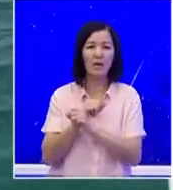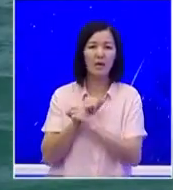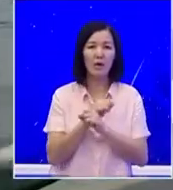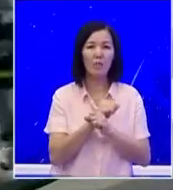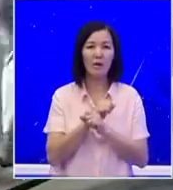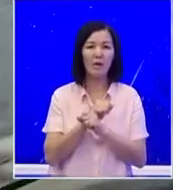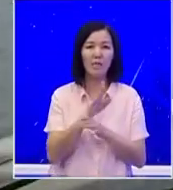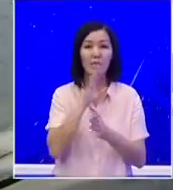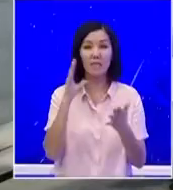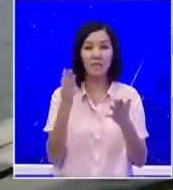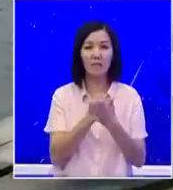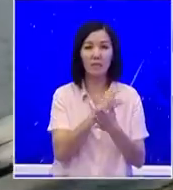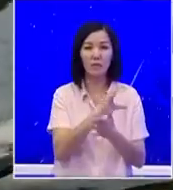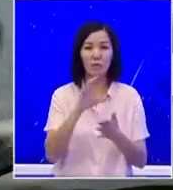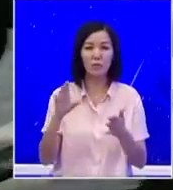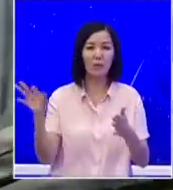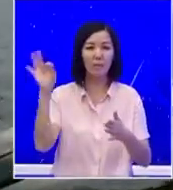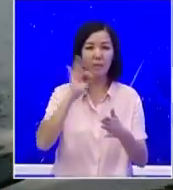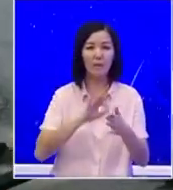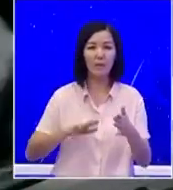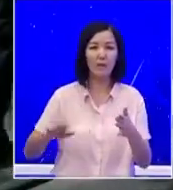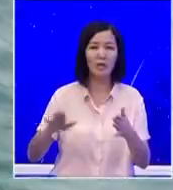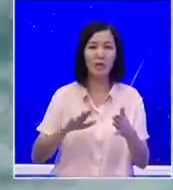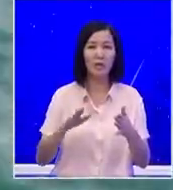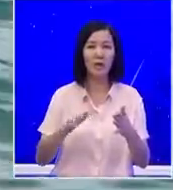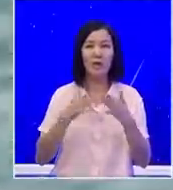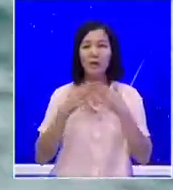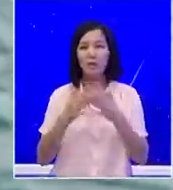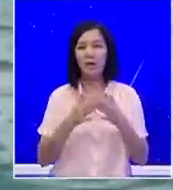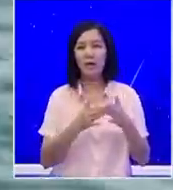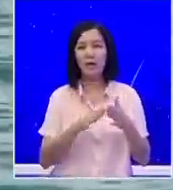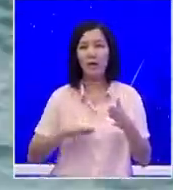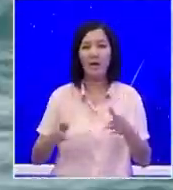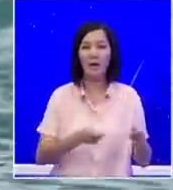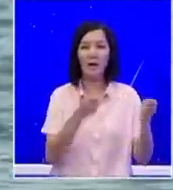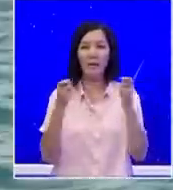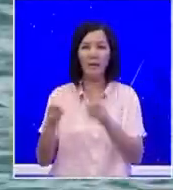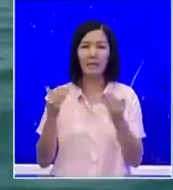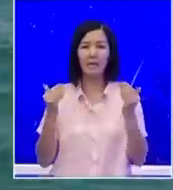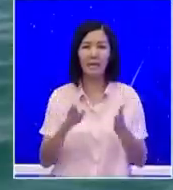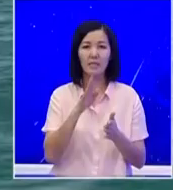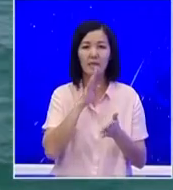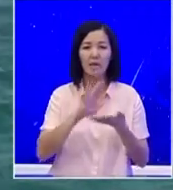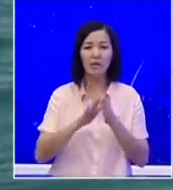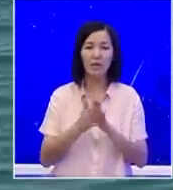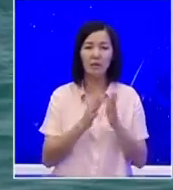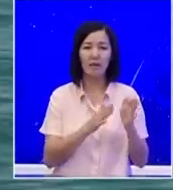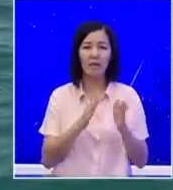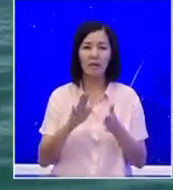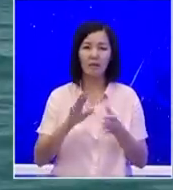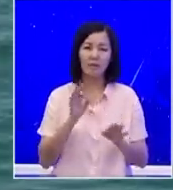аумағынан қызды тапты. Солтүстік батыс жағалаудан жағаға жеткізді. Қазір құтқарылған азаматшаның жағдайы қалыпты.